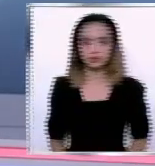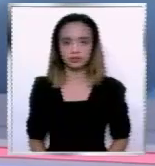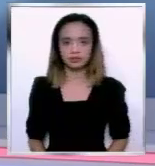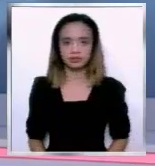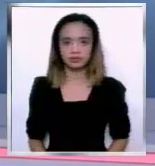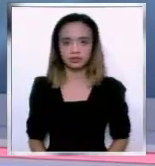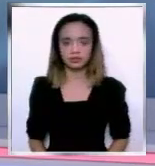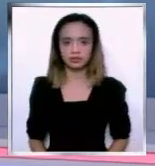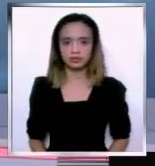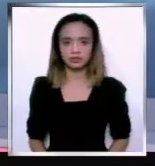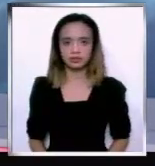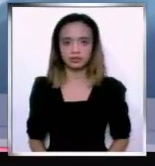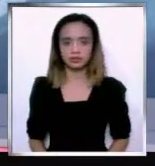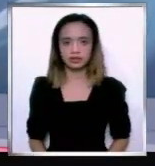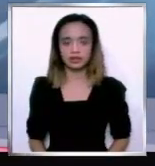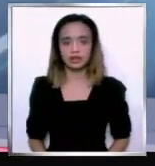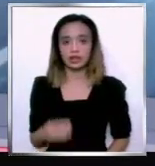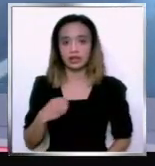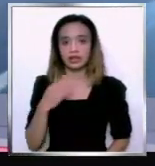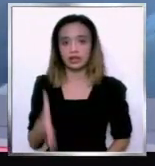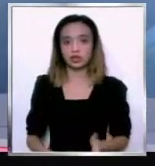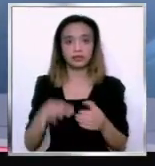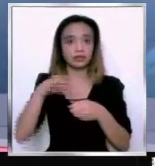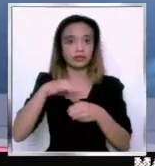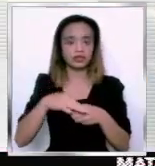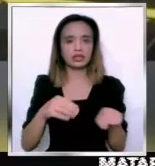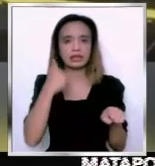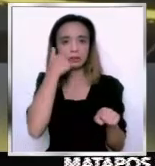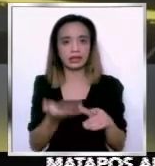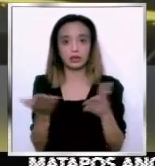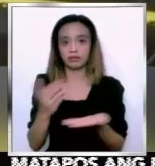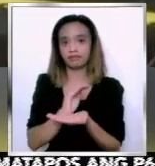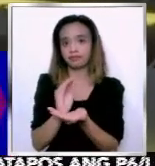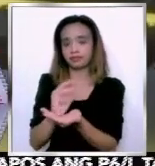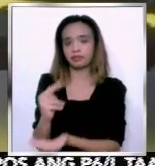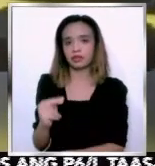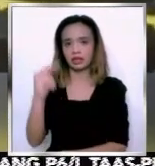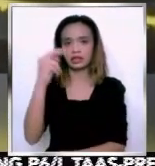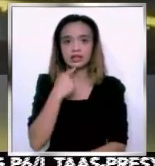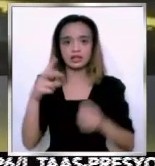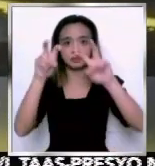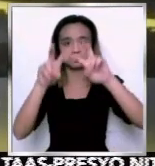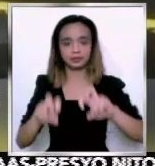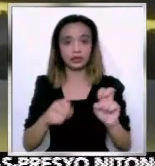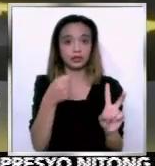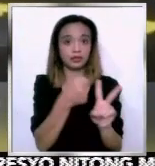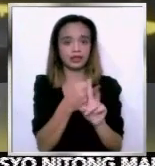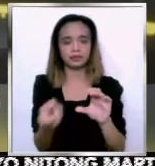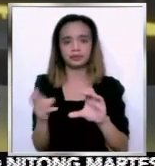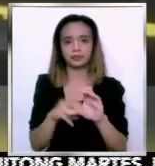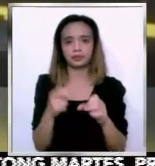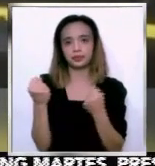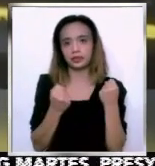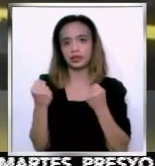Patay sa pamarilang election officer ng Mutya, Zamboanga del Norte. Base sa imbestigasyon, sakay ng kotse ang biktimang si Engineer Maricel Peralta